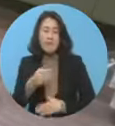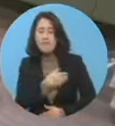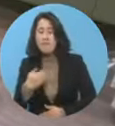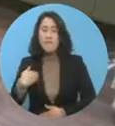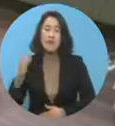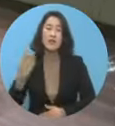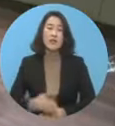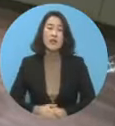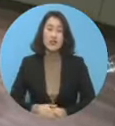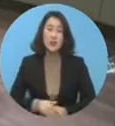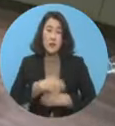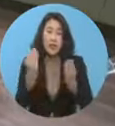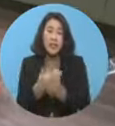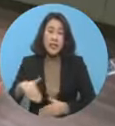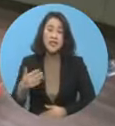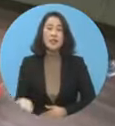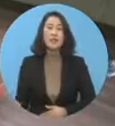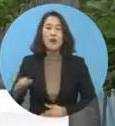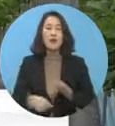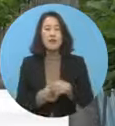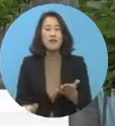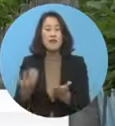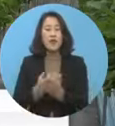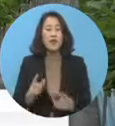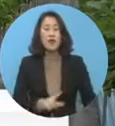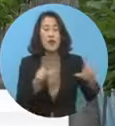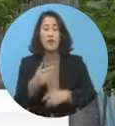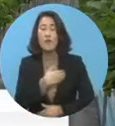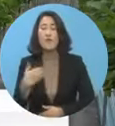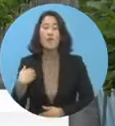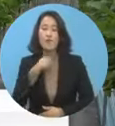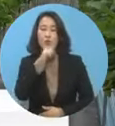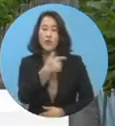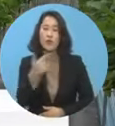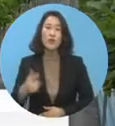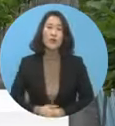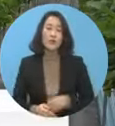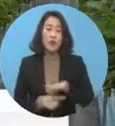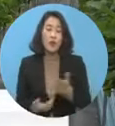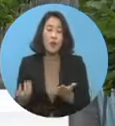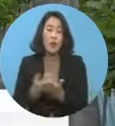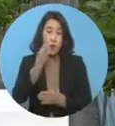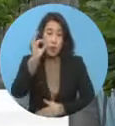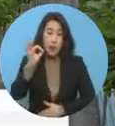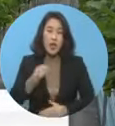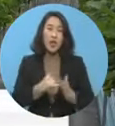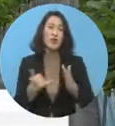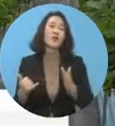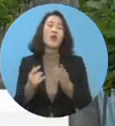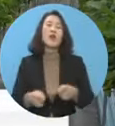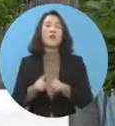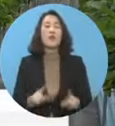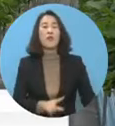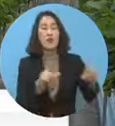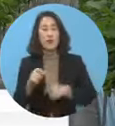것이 많지만 귀농 생활의 만족도는 높습니다. 막상 귀농하니까 가족들하고 시간도 많이 보내고